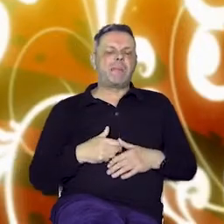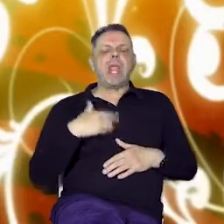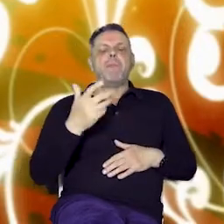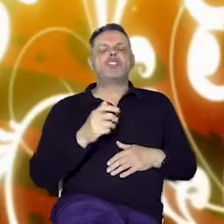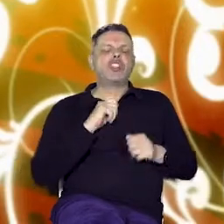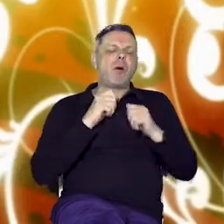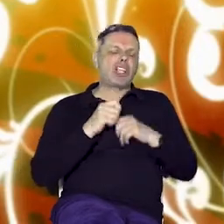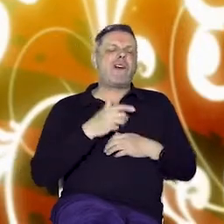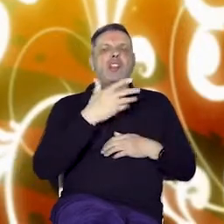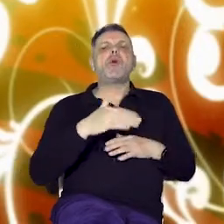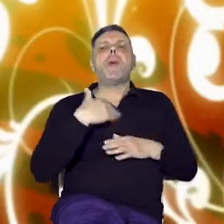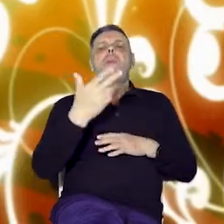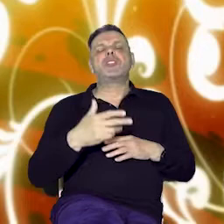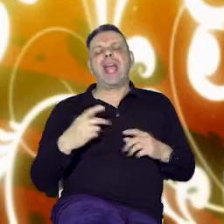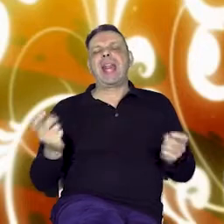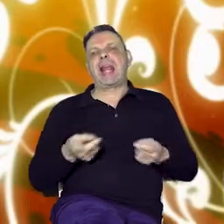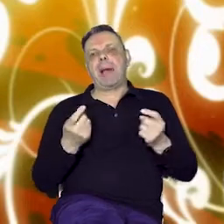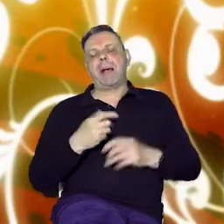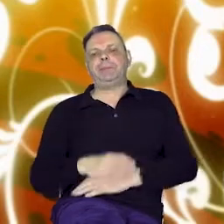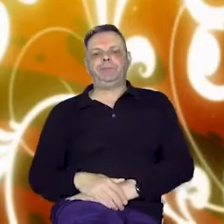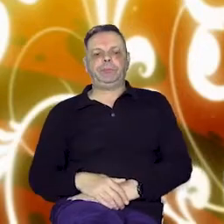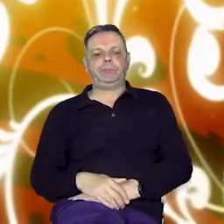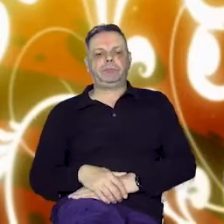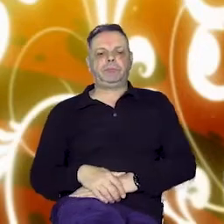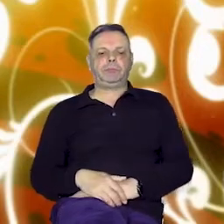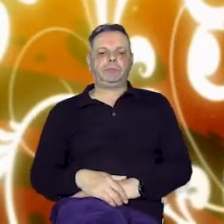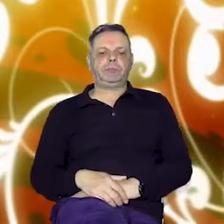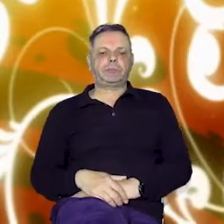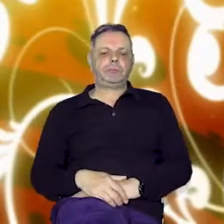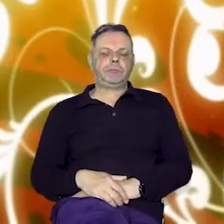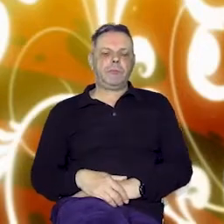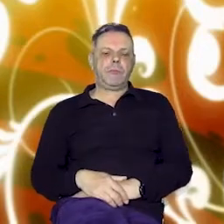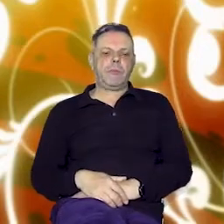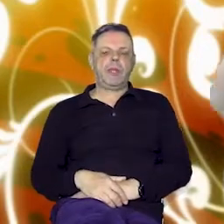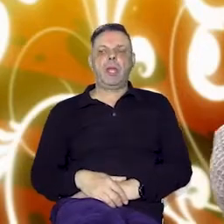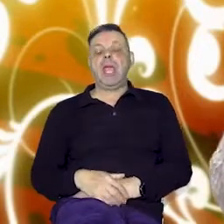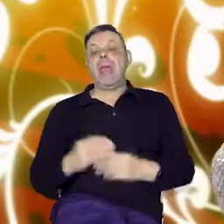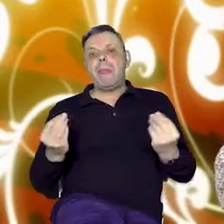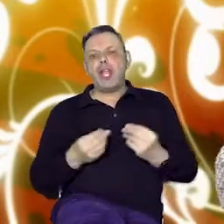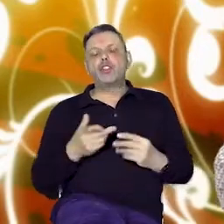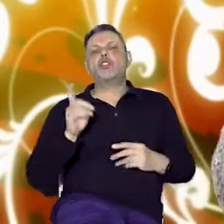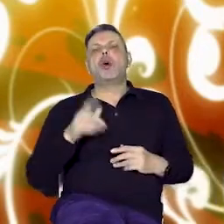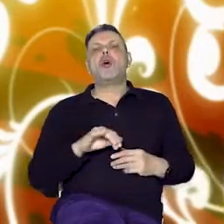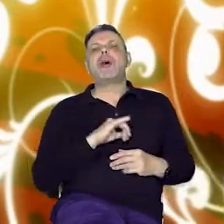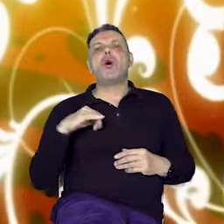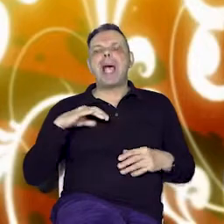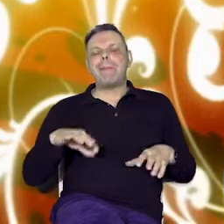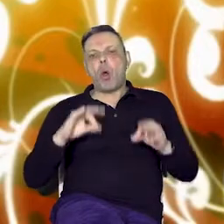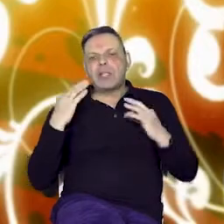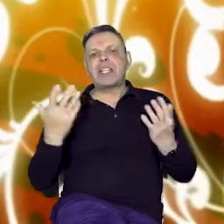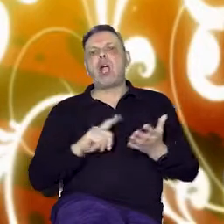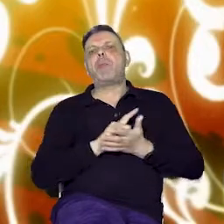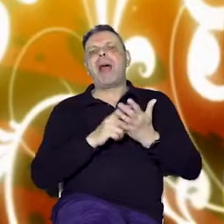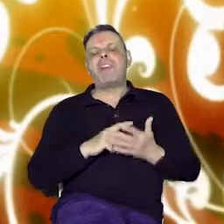jer hoćemo reći, će nam reći profesorica, te simptome koji sami možemo možda otkrivati da nam vrijeme